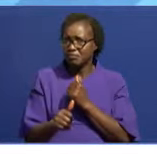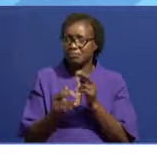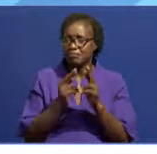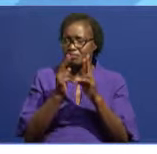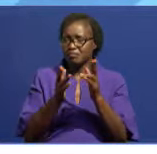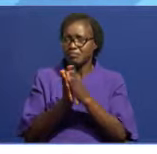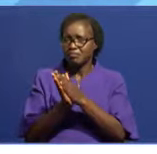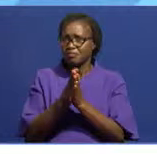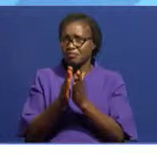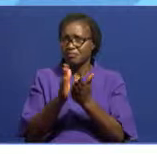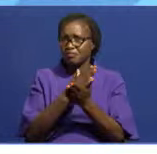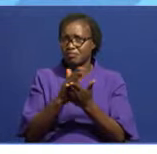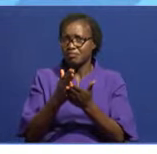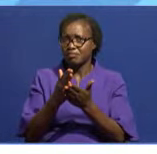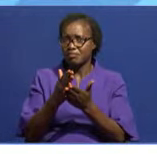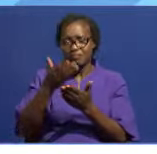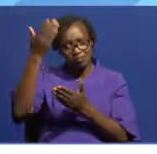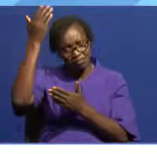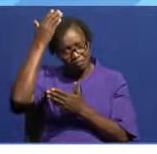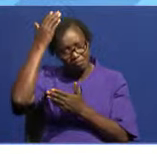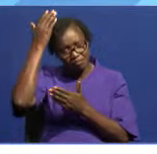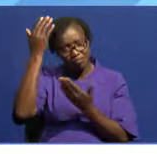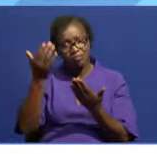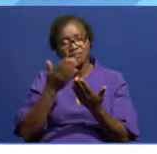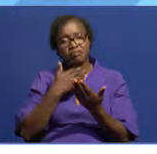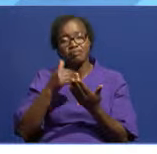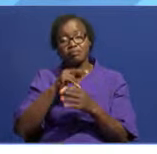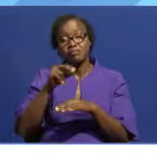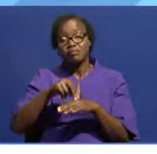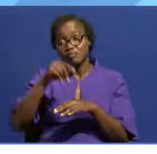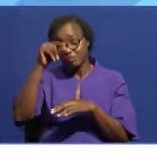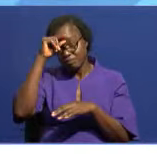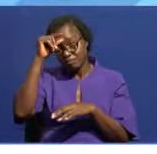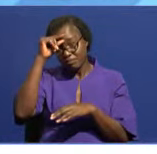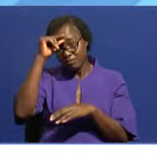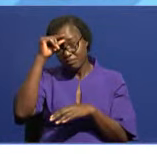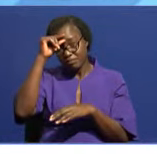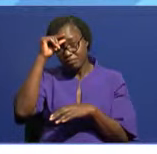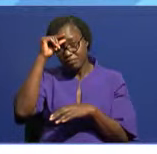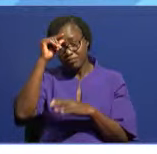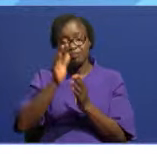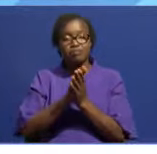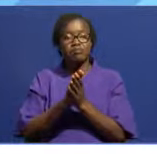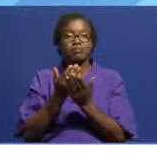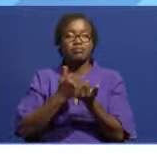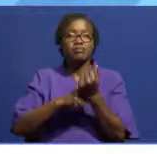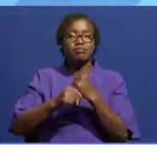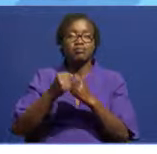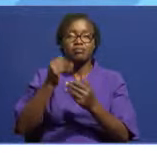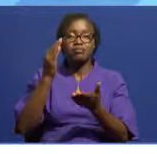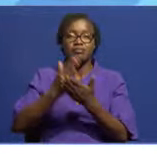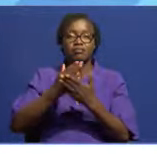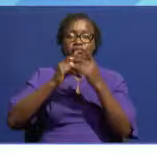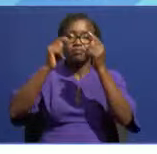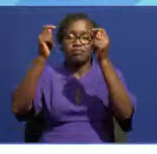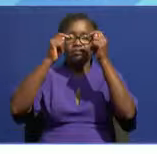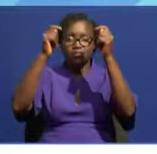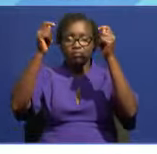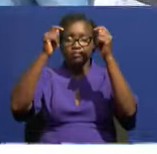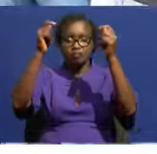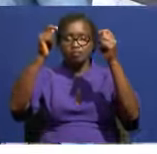Mwasha anavyotuarifu, matabibu hao sasa wanaitaka serikali ya kitaifa kuchukua hatua kukomesha mgomo